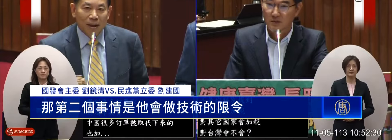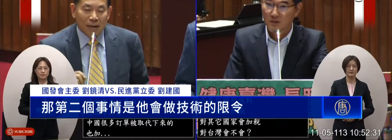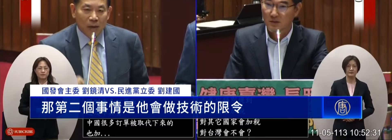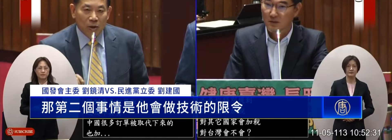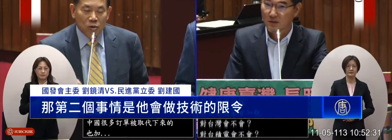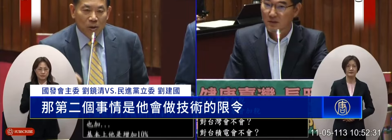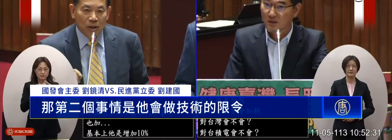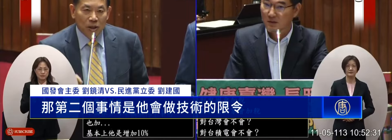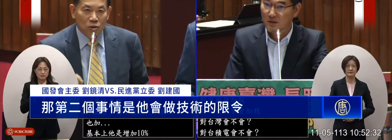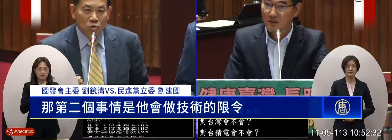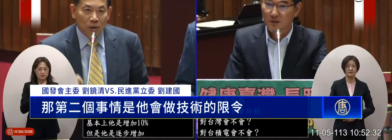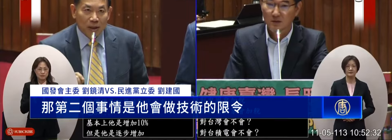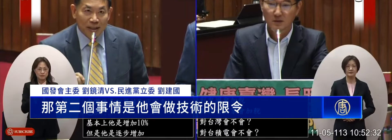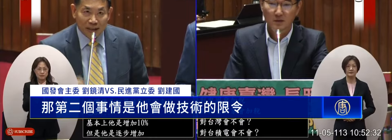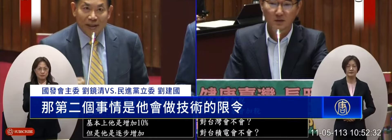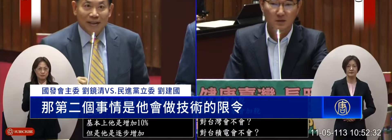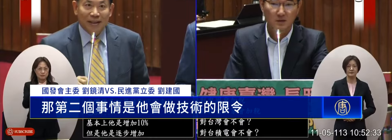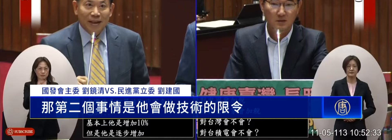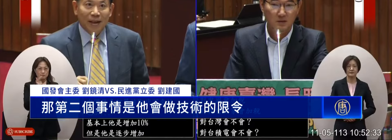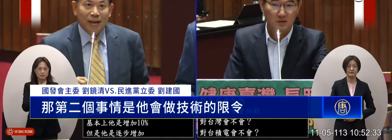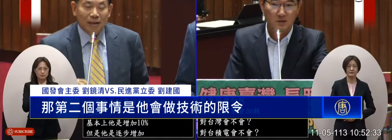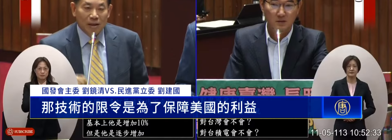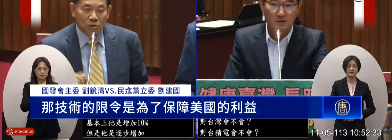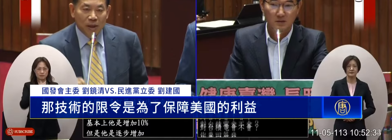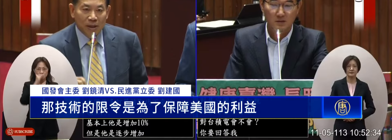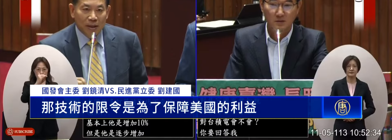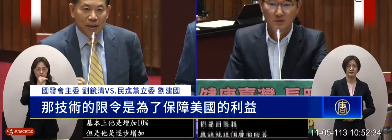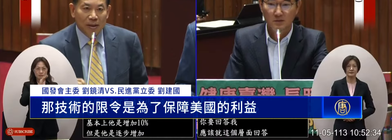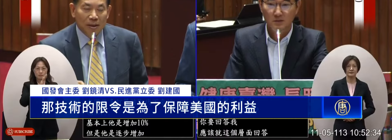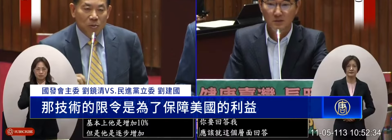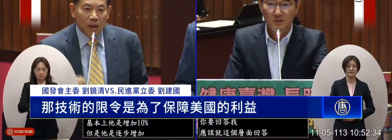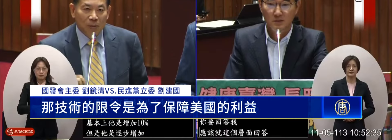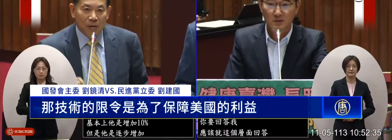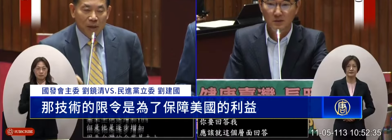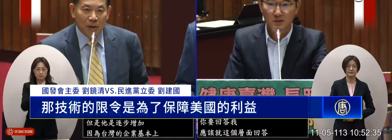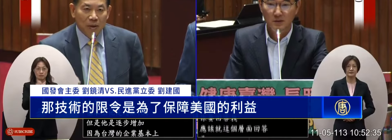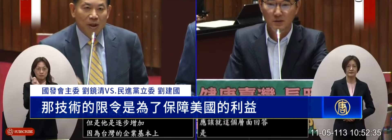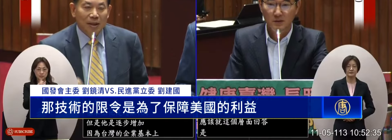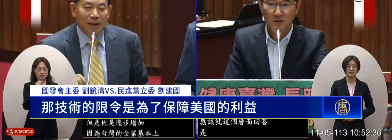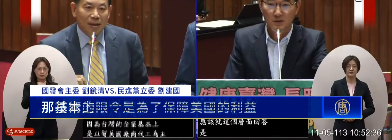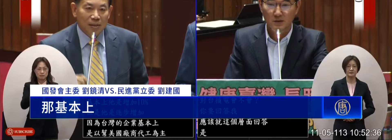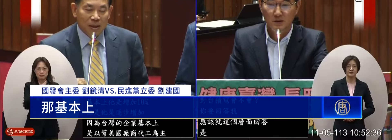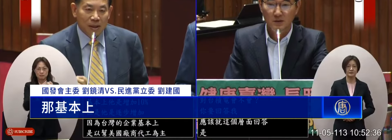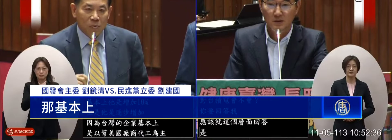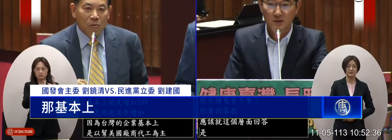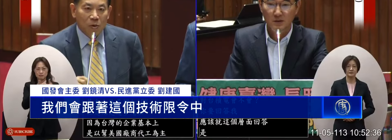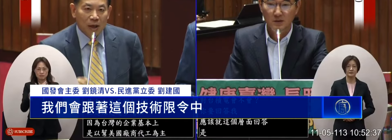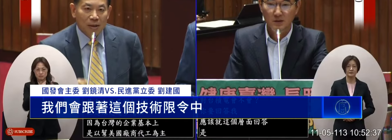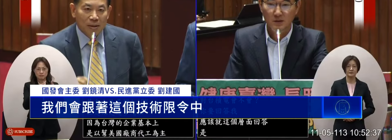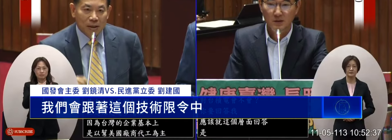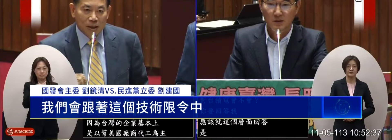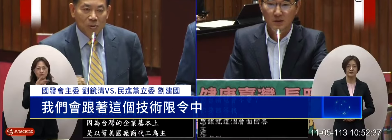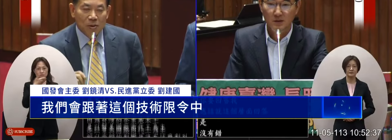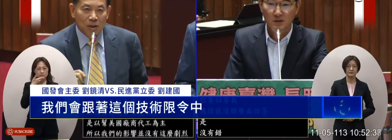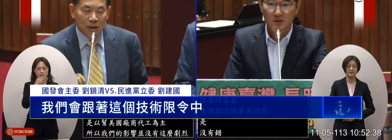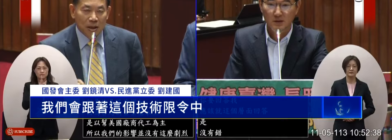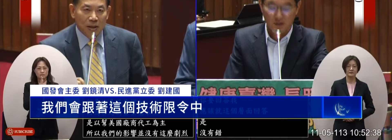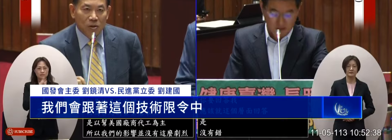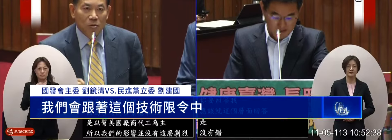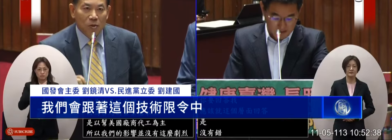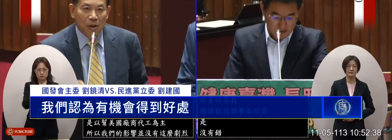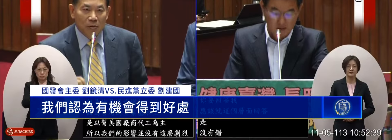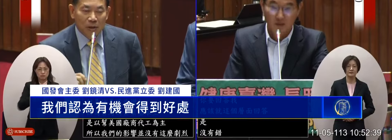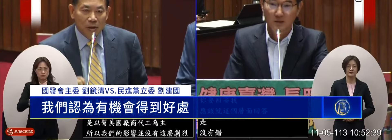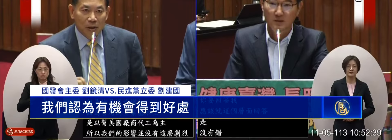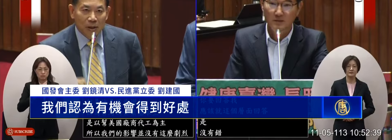是它会做技术的限令。那技术的限令呢，是为了保障美国的利益。那基本上我们会跟着这个技术